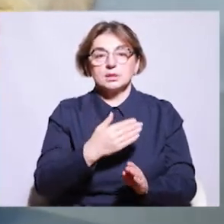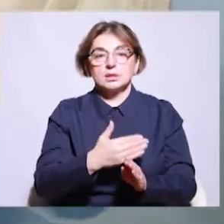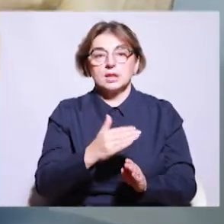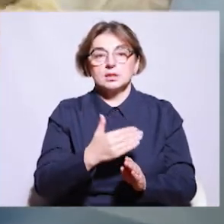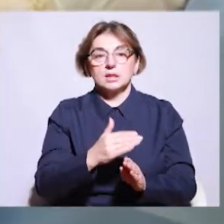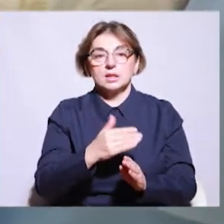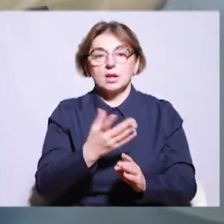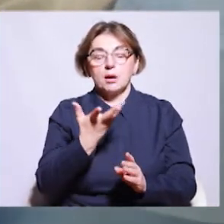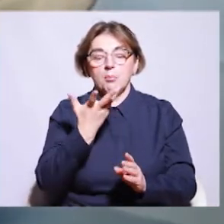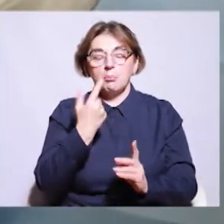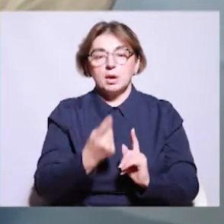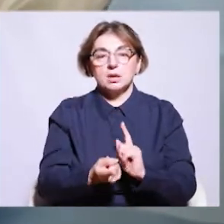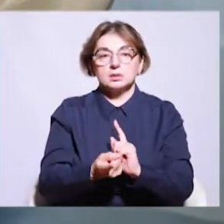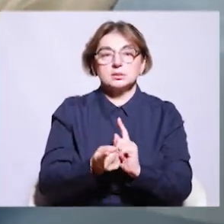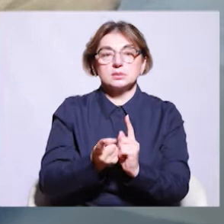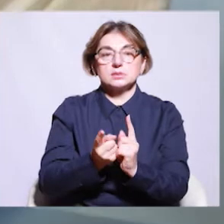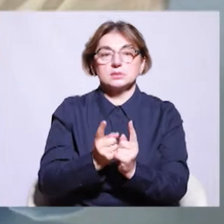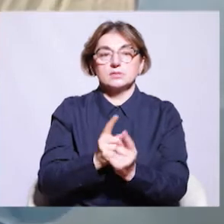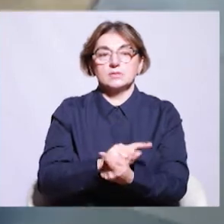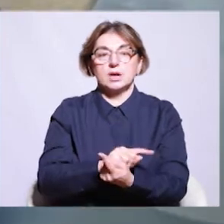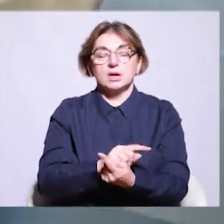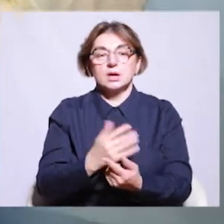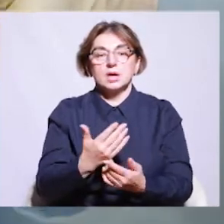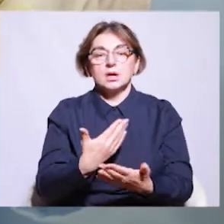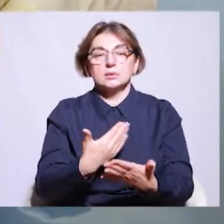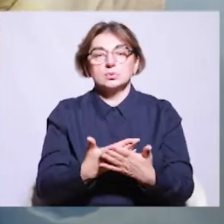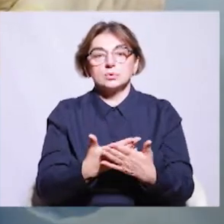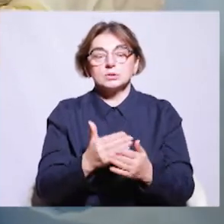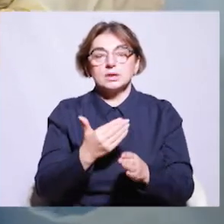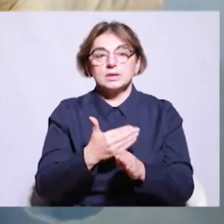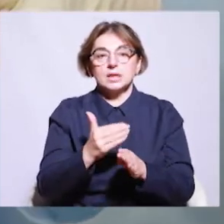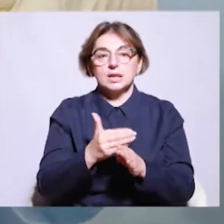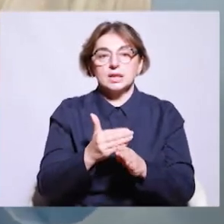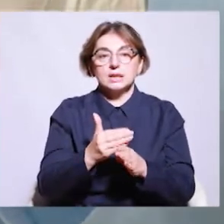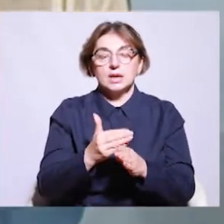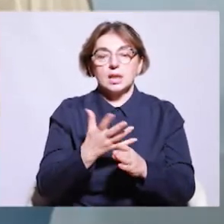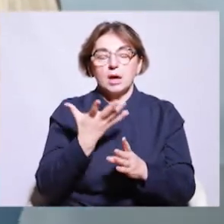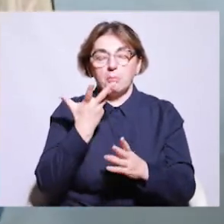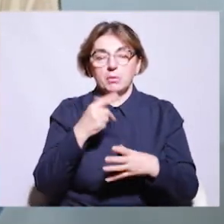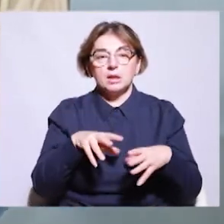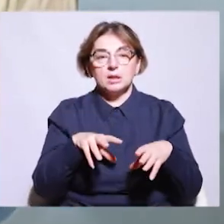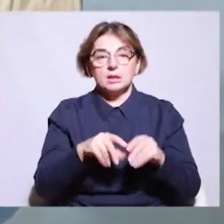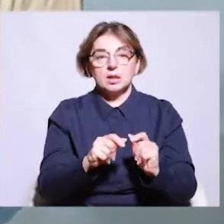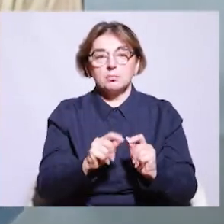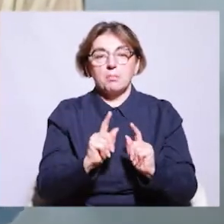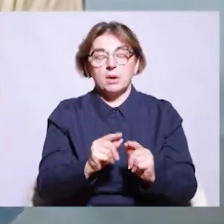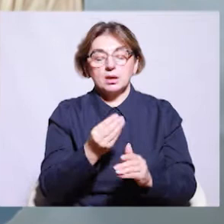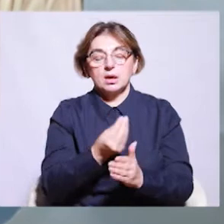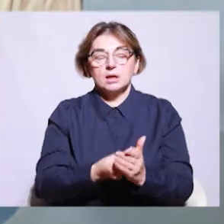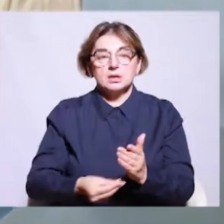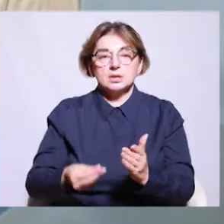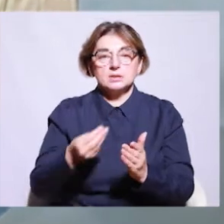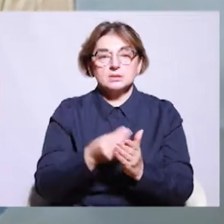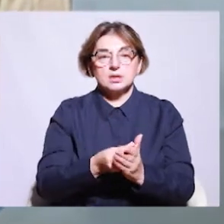ხდება ხსნარში ფერის ცვლილება, თითქოს ფერი ქრება, მაგრამ იგი ისევ უბრუნდება